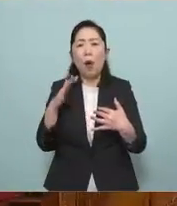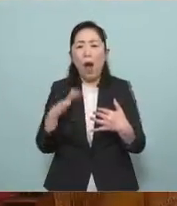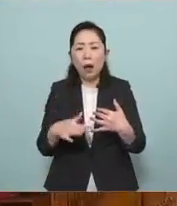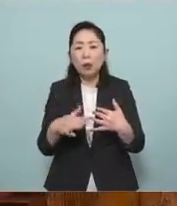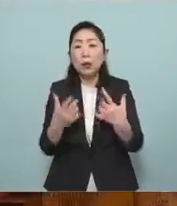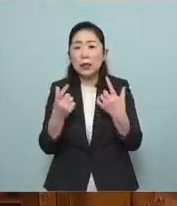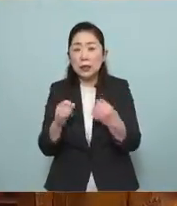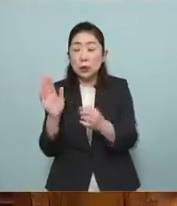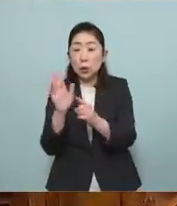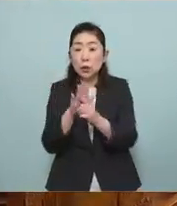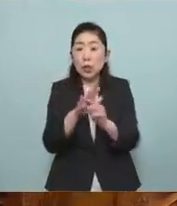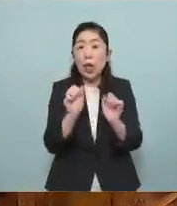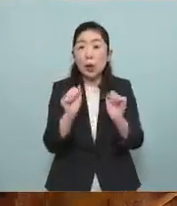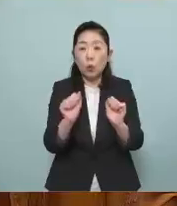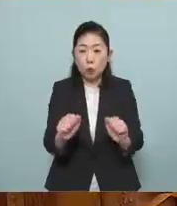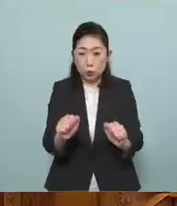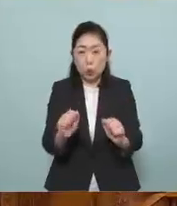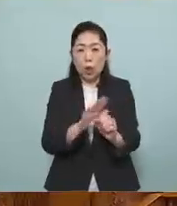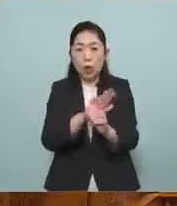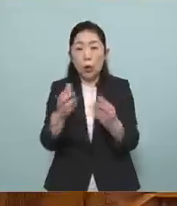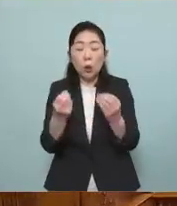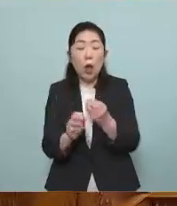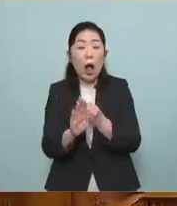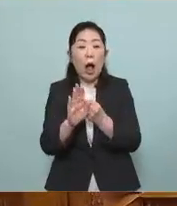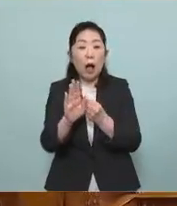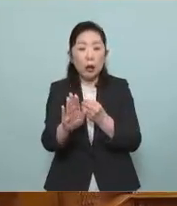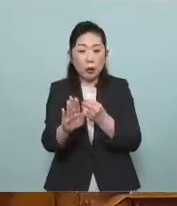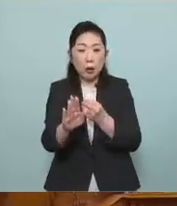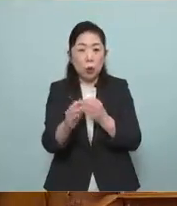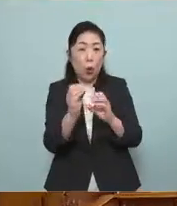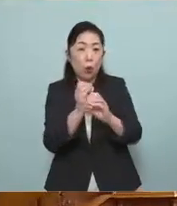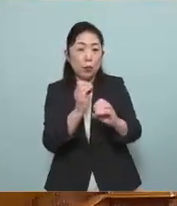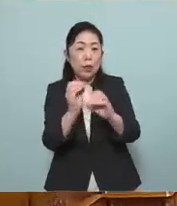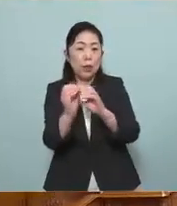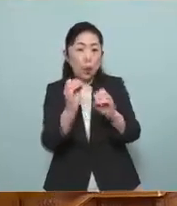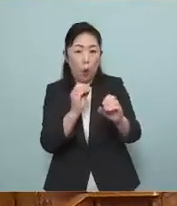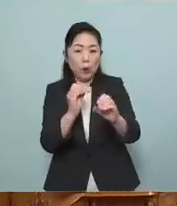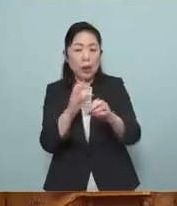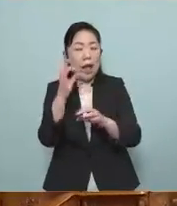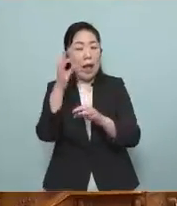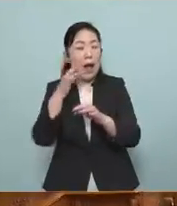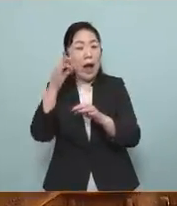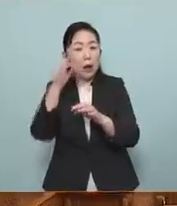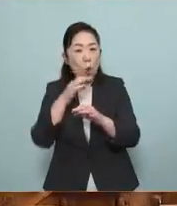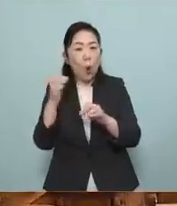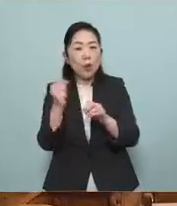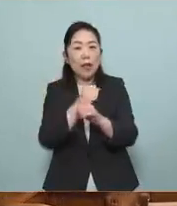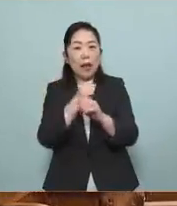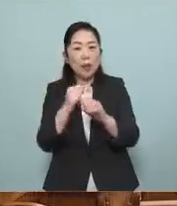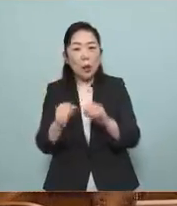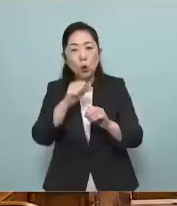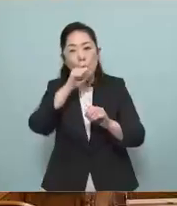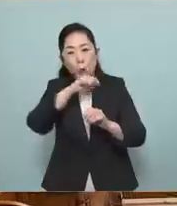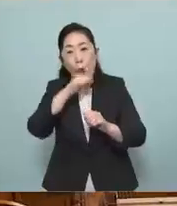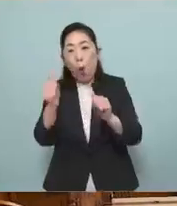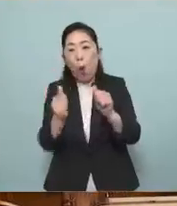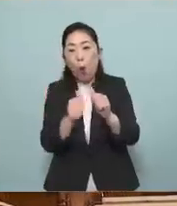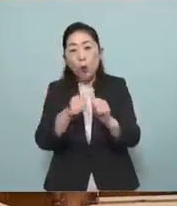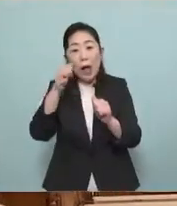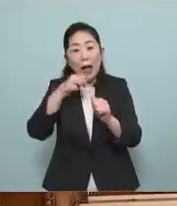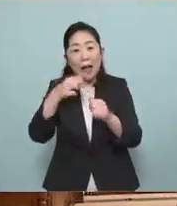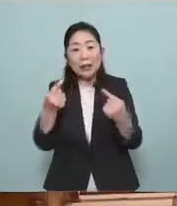りつつ、コロナ後を見据え、観光産業の高付加価値化を推進します。日本